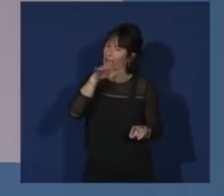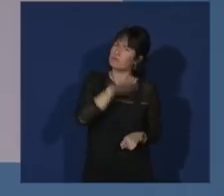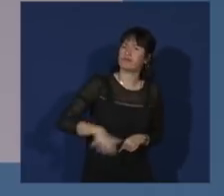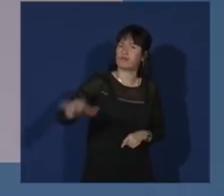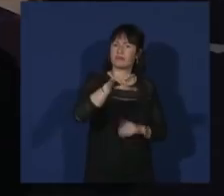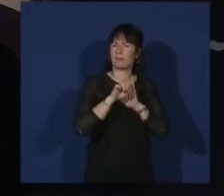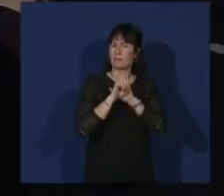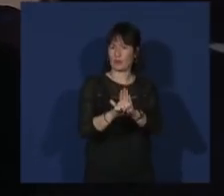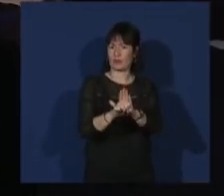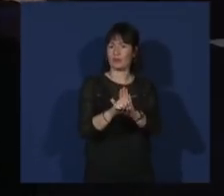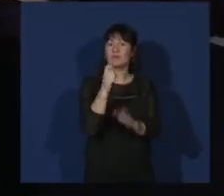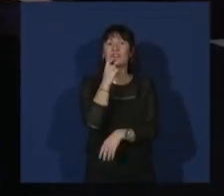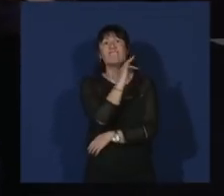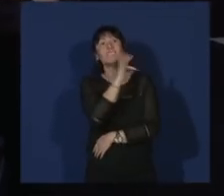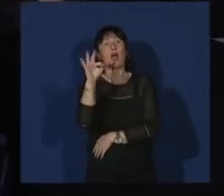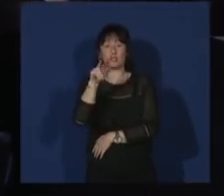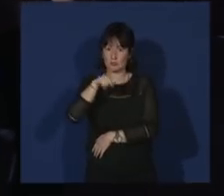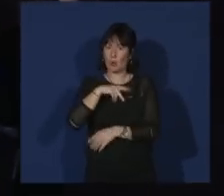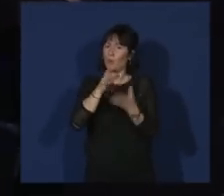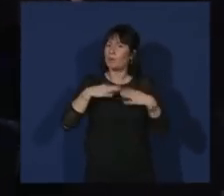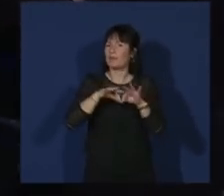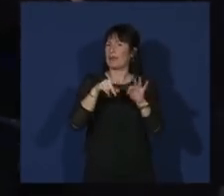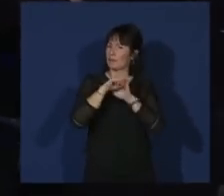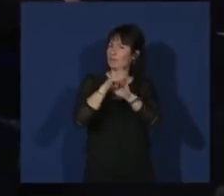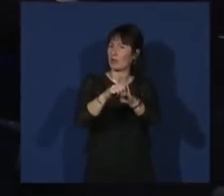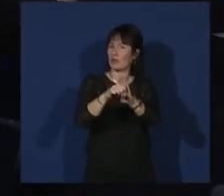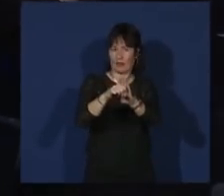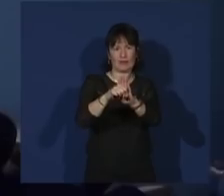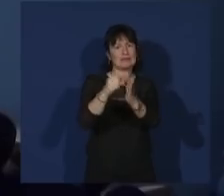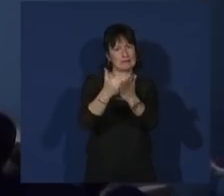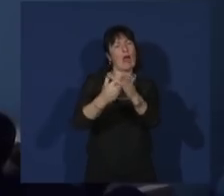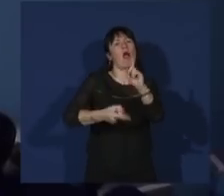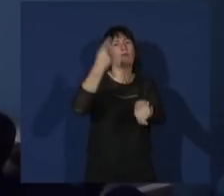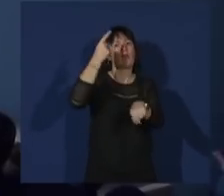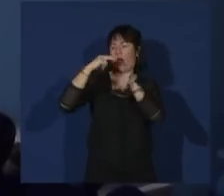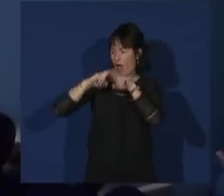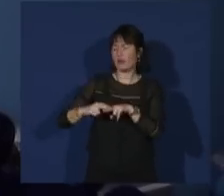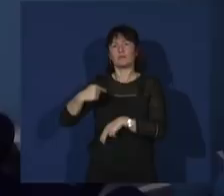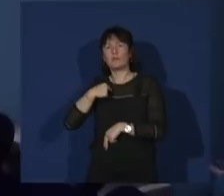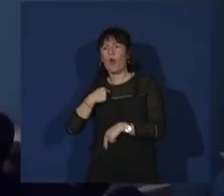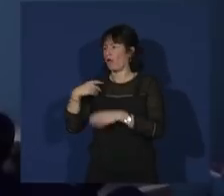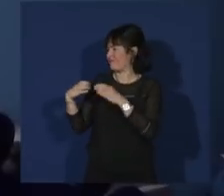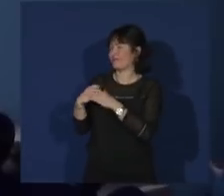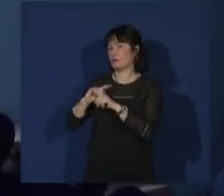l'intérêt de mon pays avant même celui de mon parti. Voilà ce que ça veut dire.